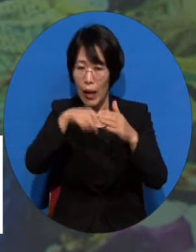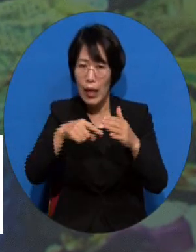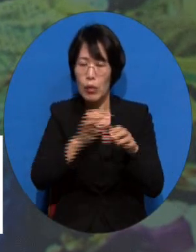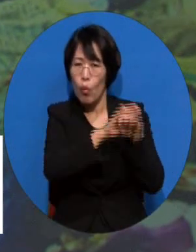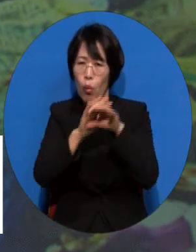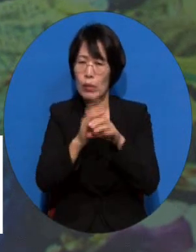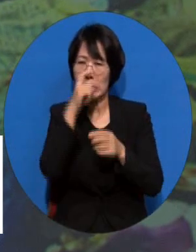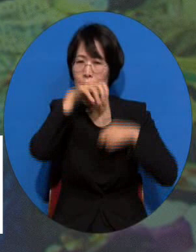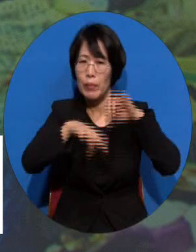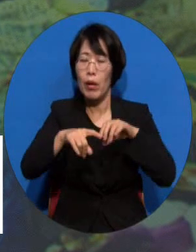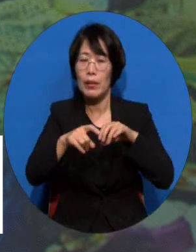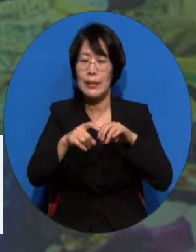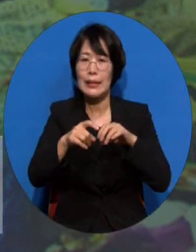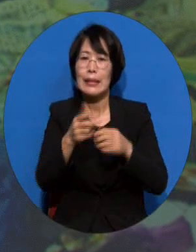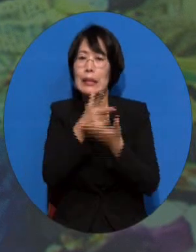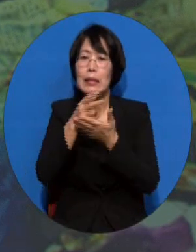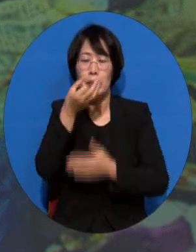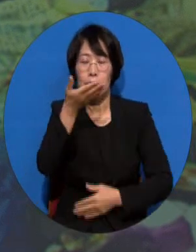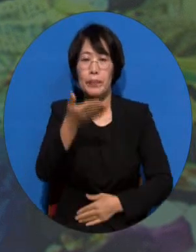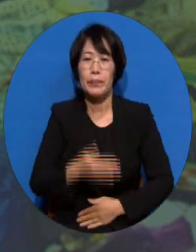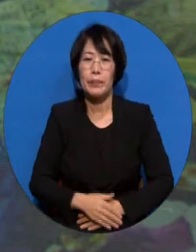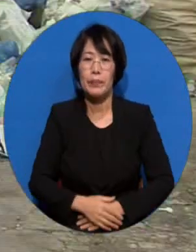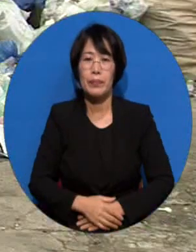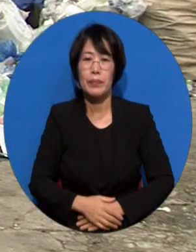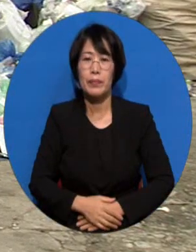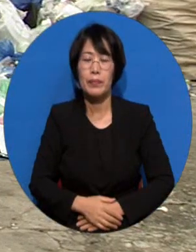코로나19와 쓰레기, 이다영 기자가 취재했습니다.